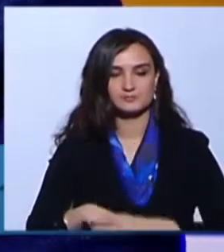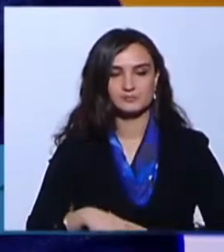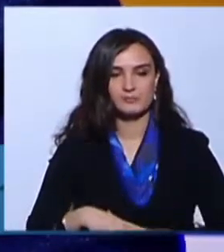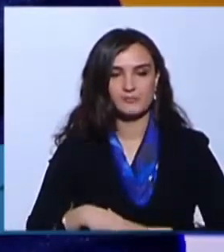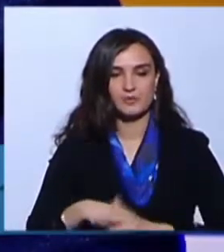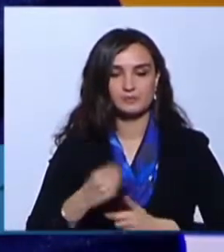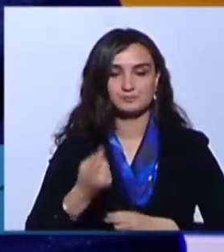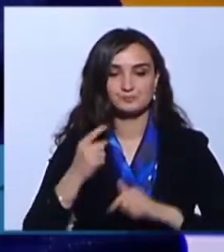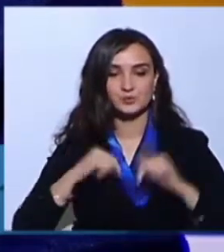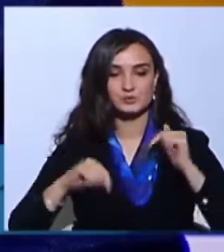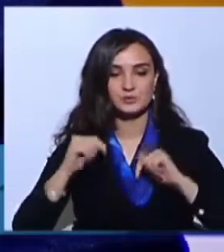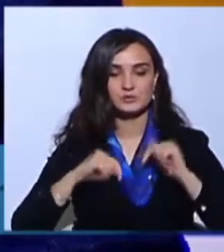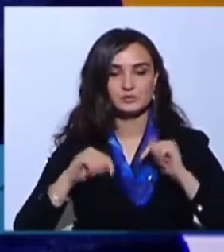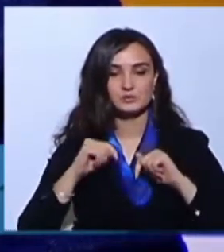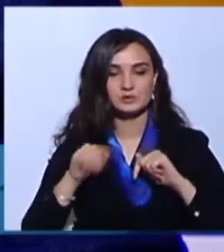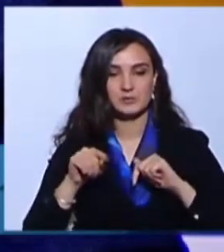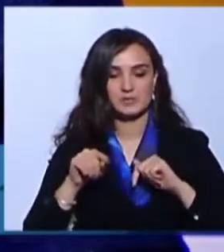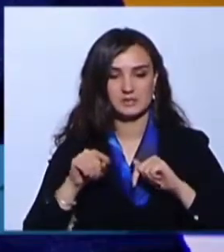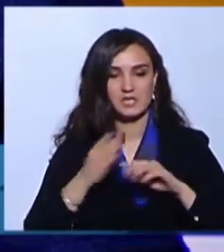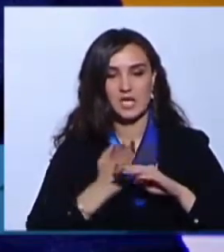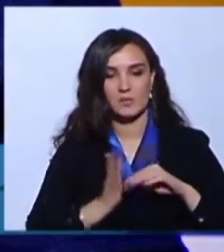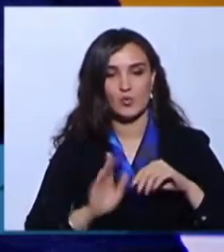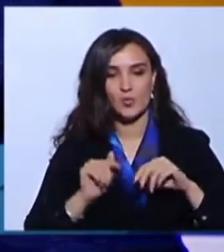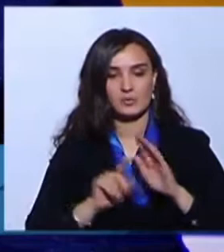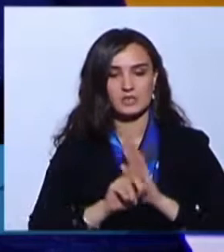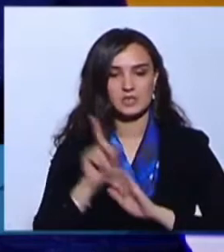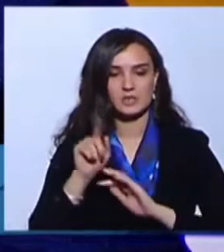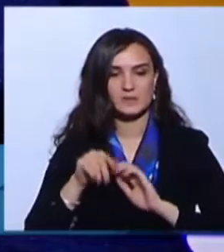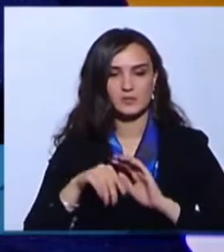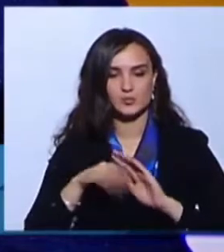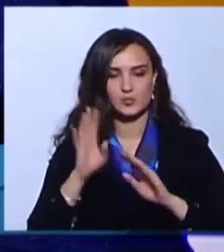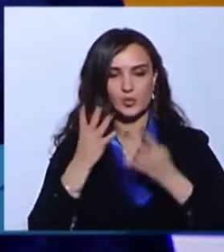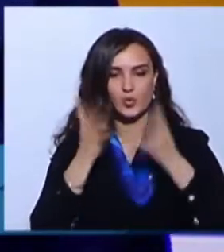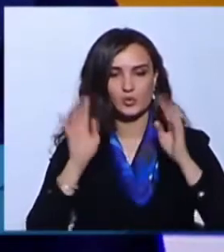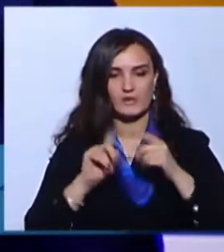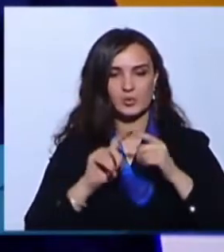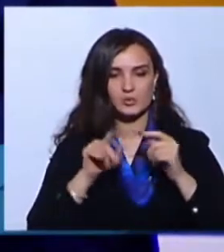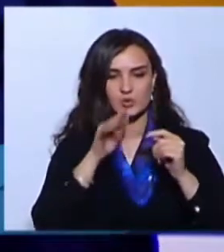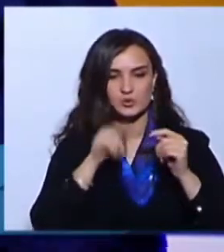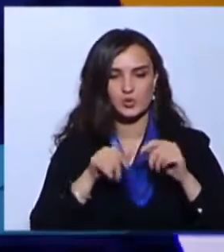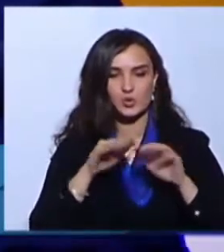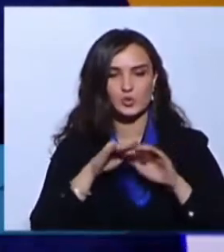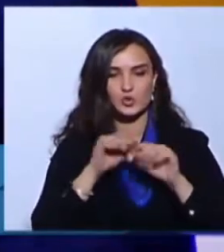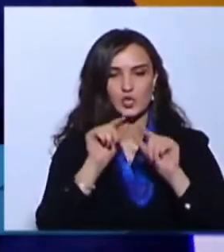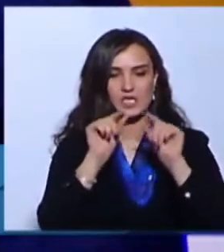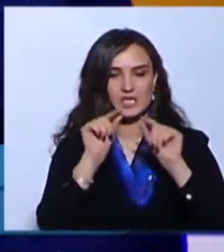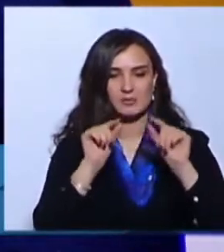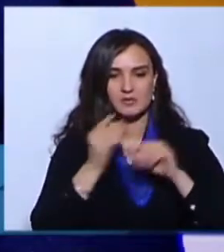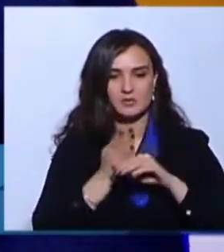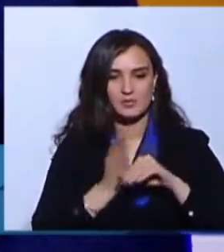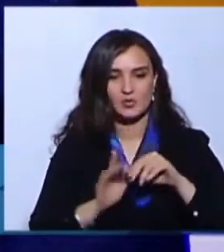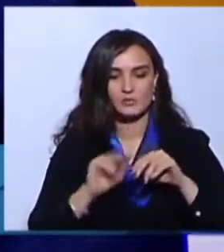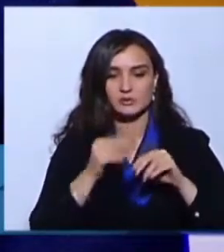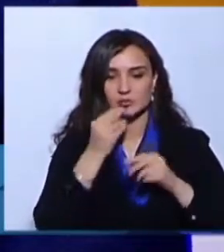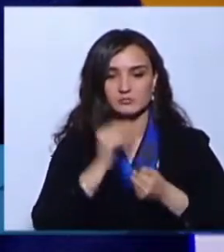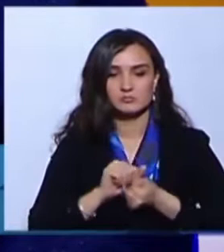თურმე ორგანიზმი ამ ანგიოტენზინ 2-ის გამომუშავებას იწყებს ცოტა უფრო მეტად კორონავირუსის დროს. თვითონ უჯრედები გამოიმუშავებენ და საჭვის